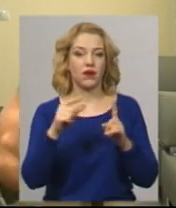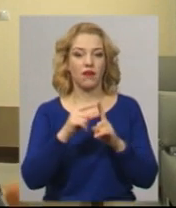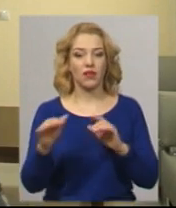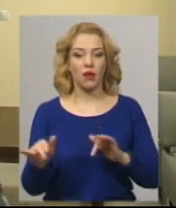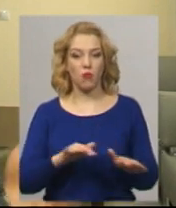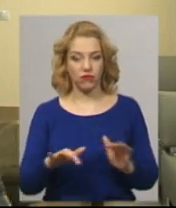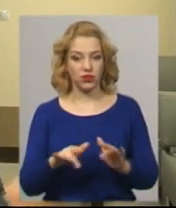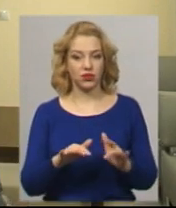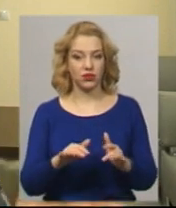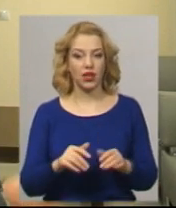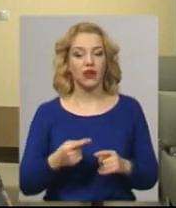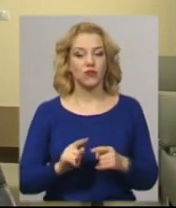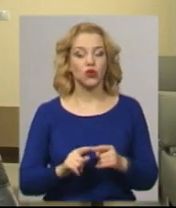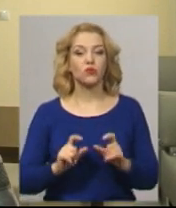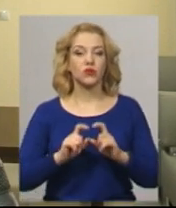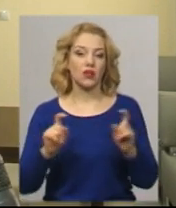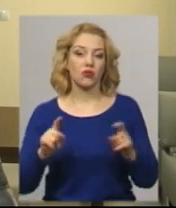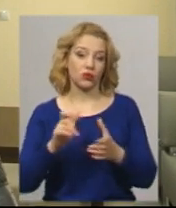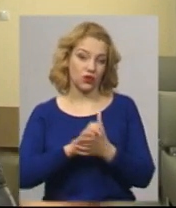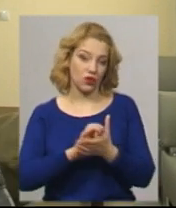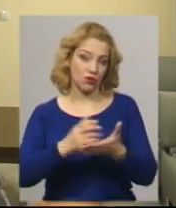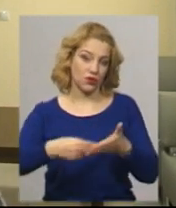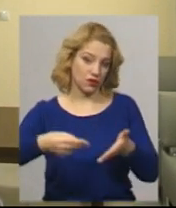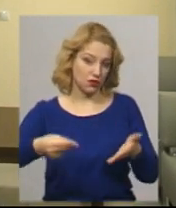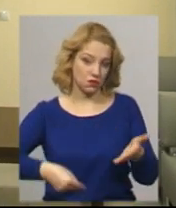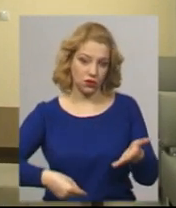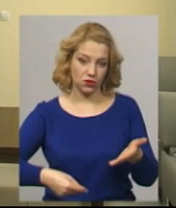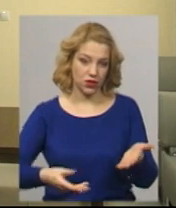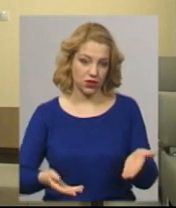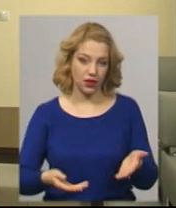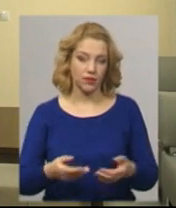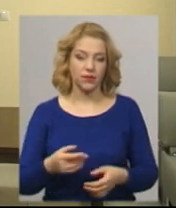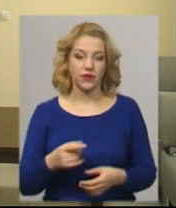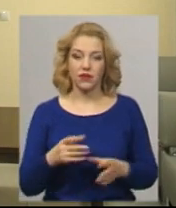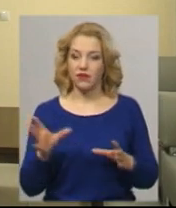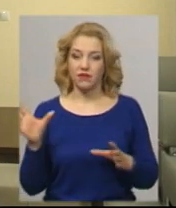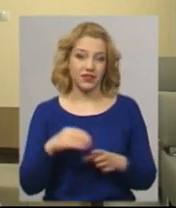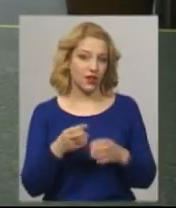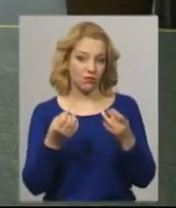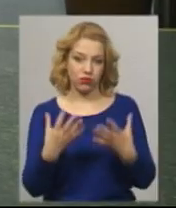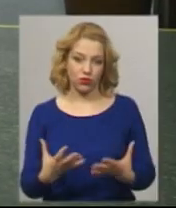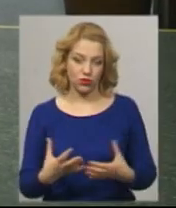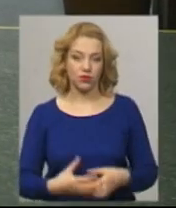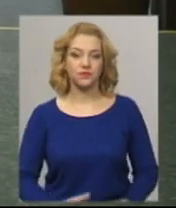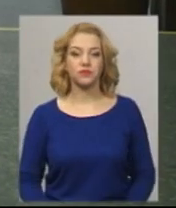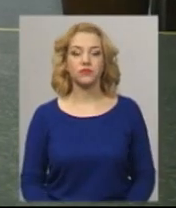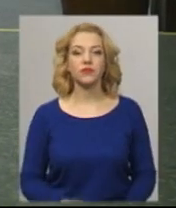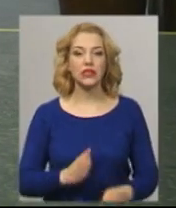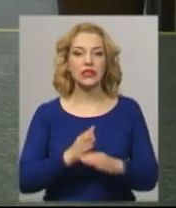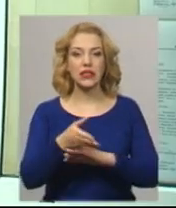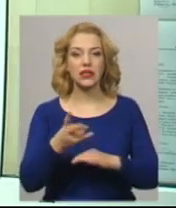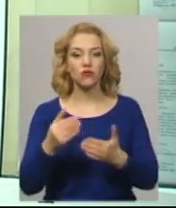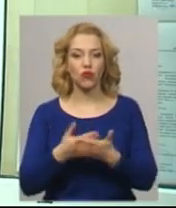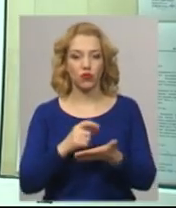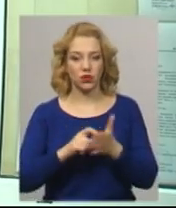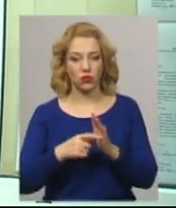в закладі, ти з ними ознайомлюєшся, розписуєшся, все просто і доступно. Зайти до нової кімнати